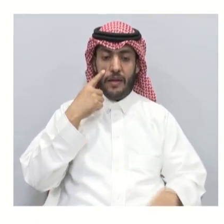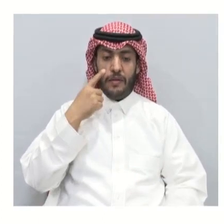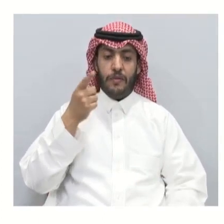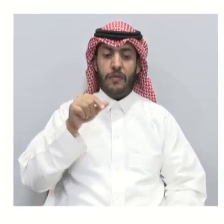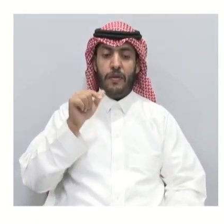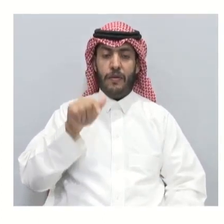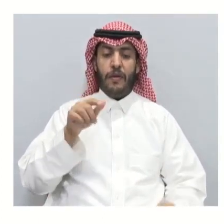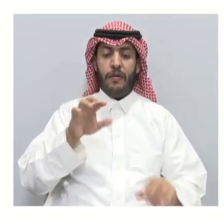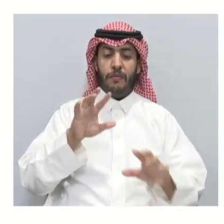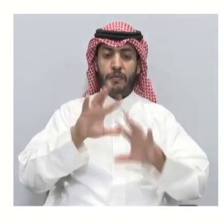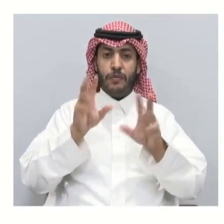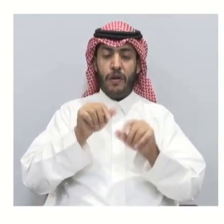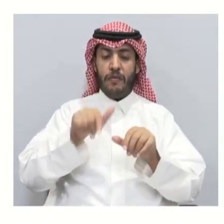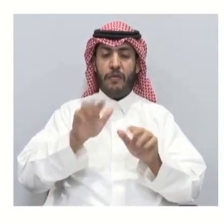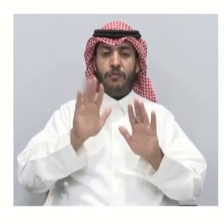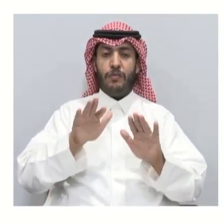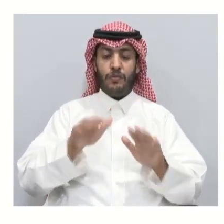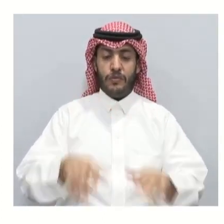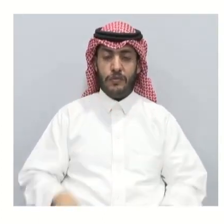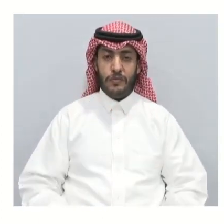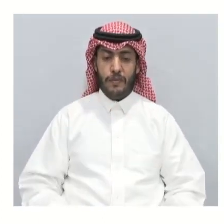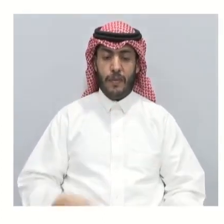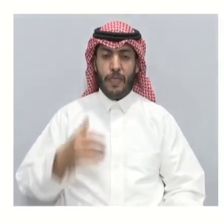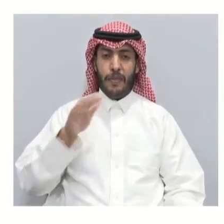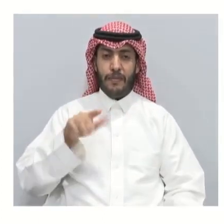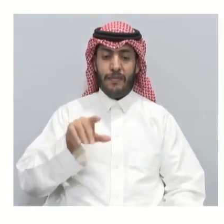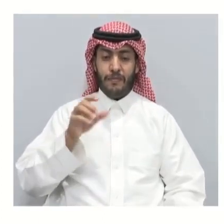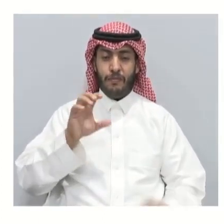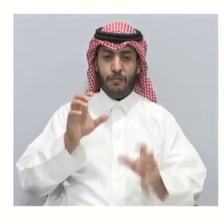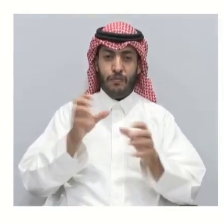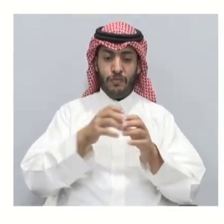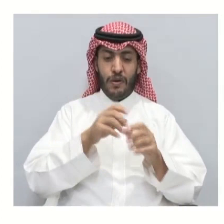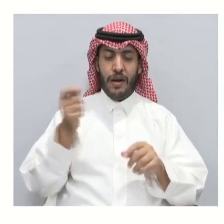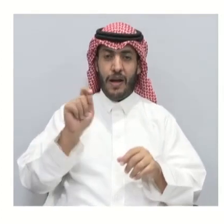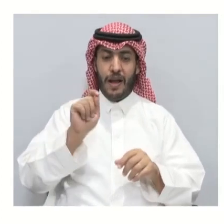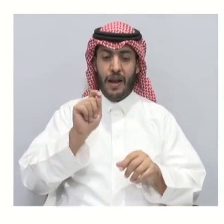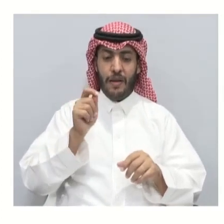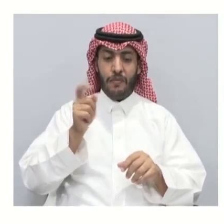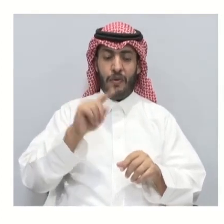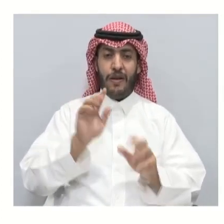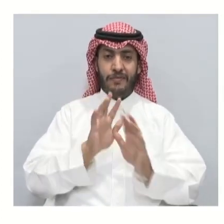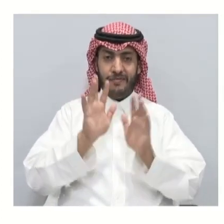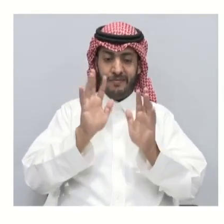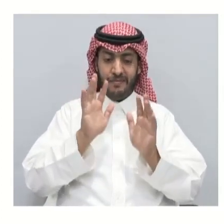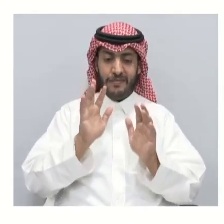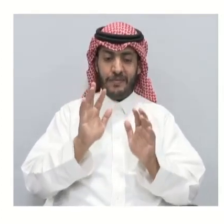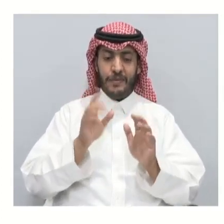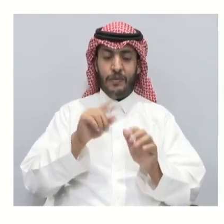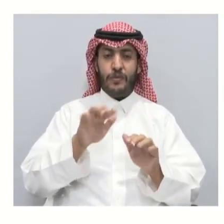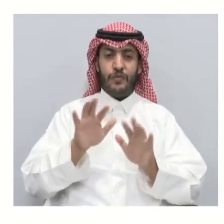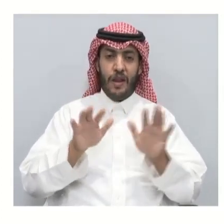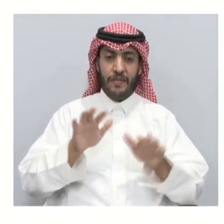في مجموعه الاشياء المجاوره لدينا هذه المجموعه قلم ونبته بارك الله فيكم